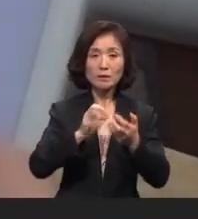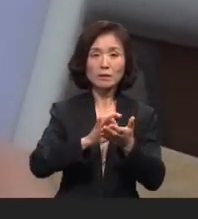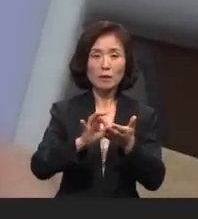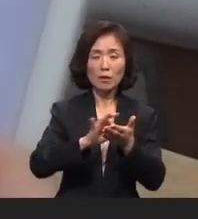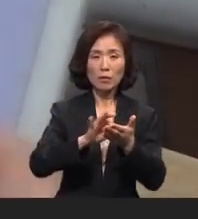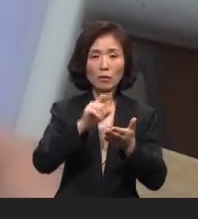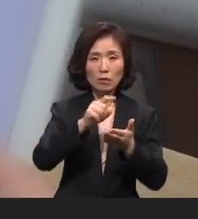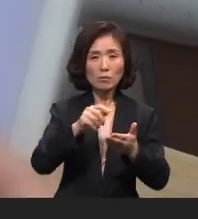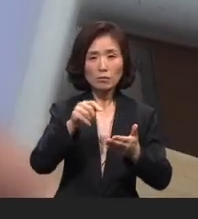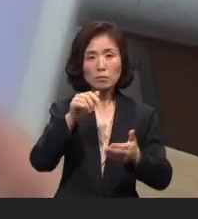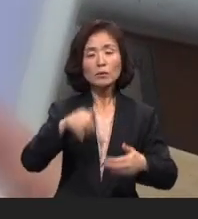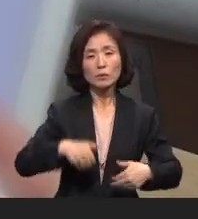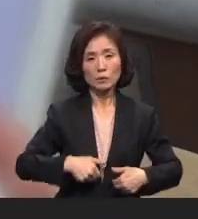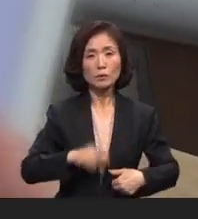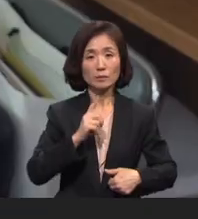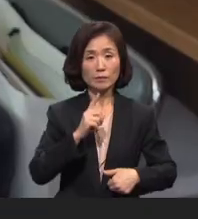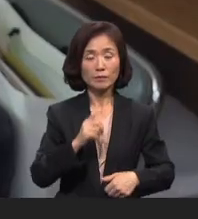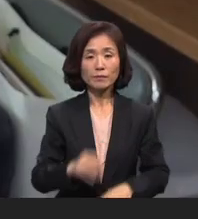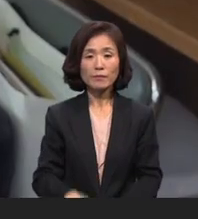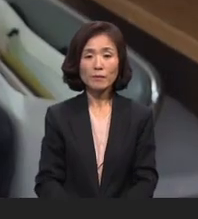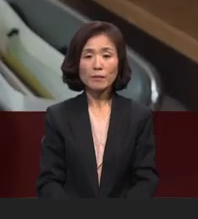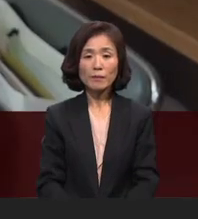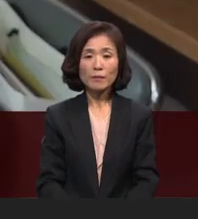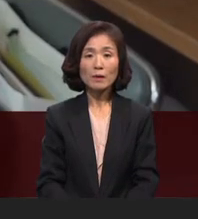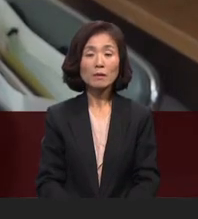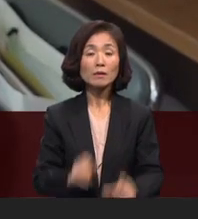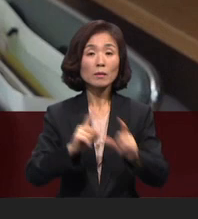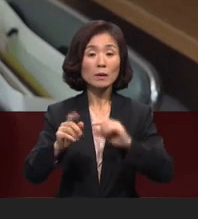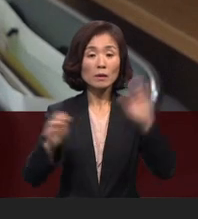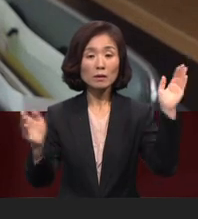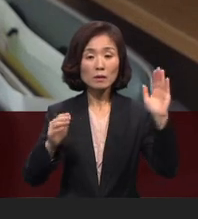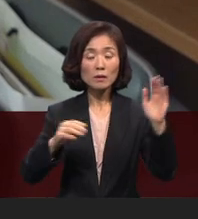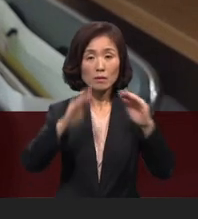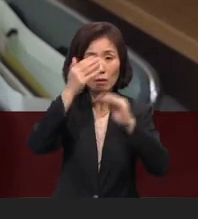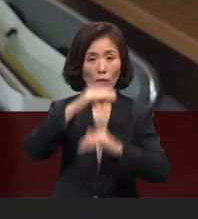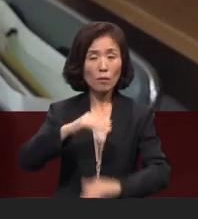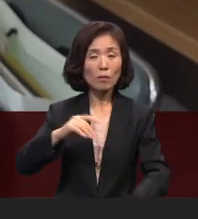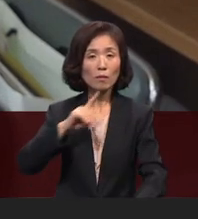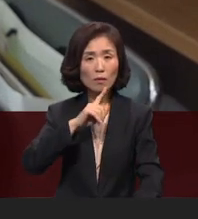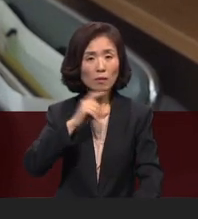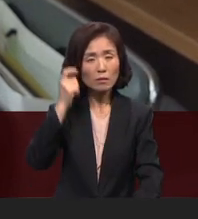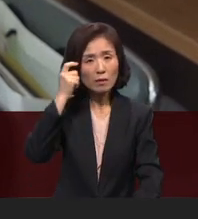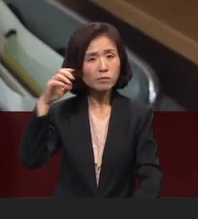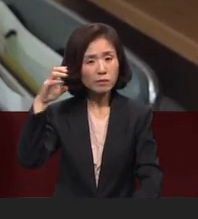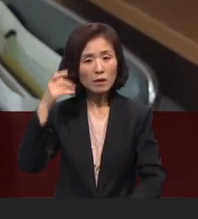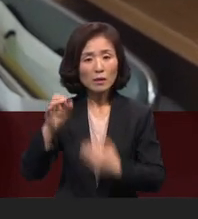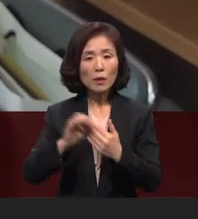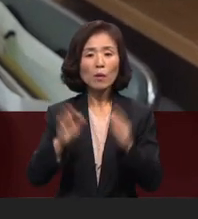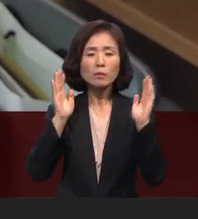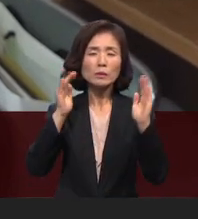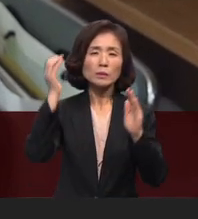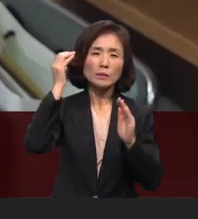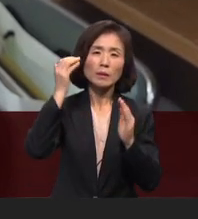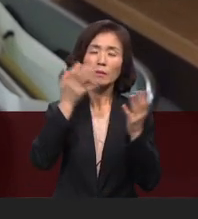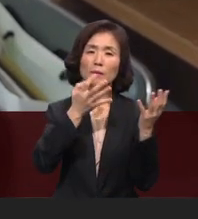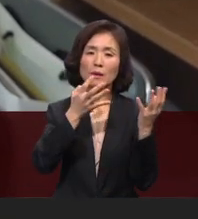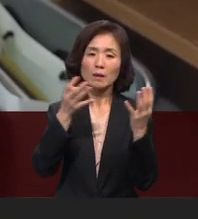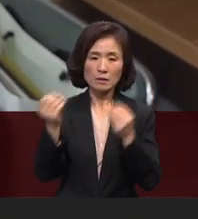한다는 이유에서입니다. 다수의 학생들의 의견을 들어보면 학업에 지장이 많이 있다는